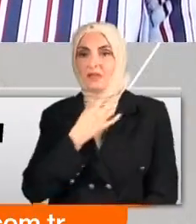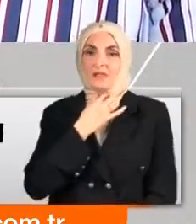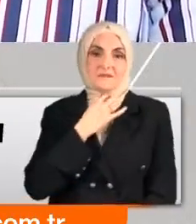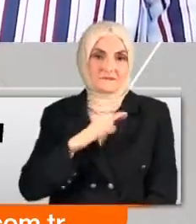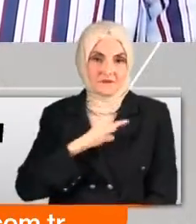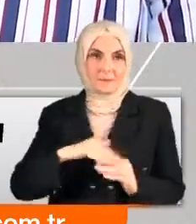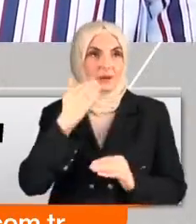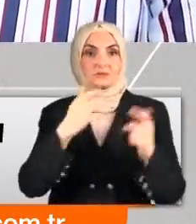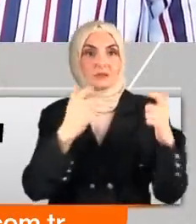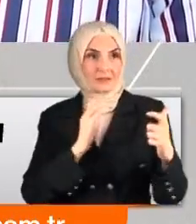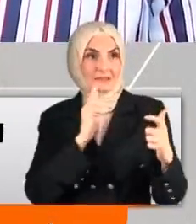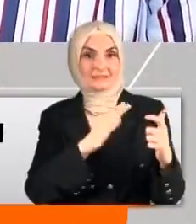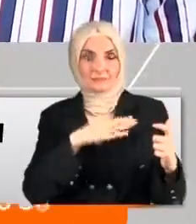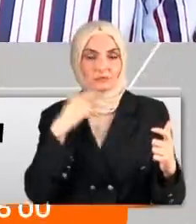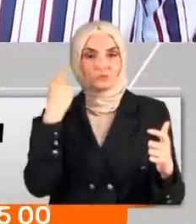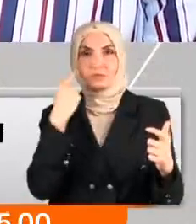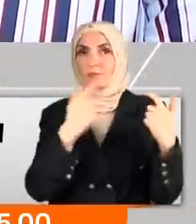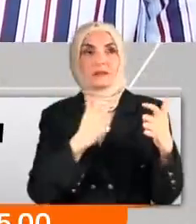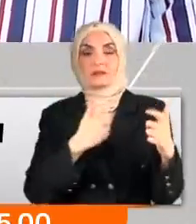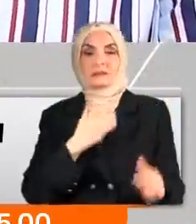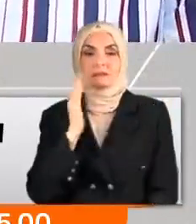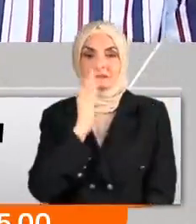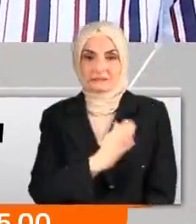gideceğim. Ama düşünüyorum nereye gideceğim ve ben